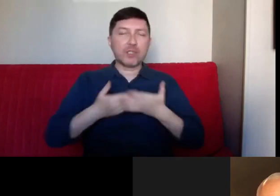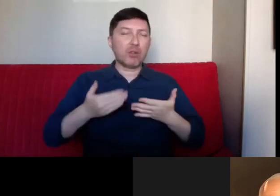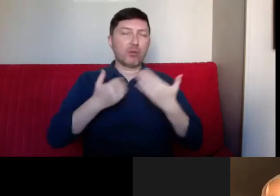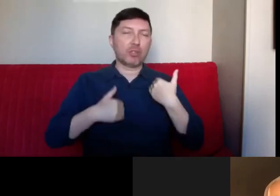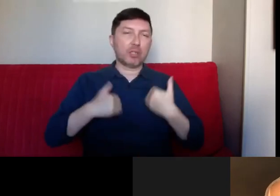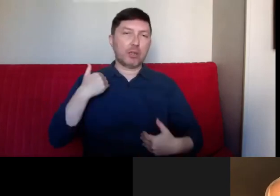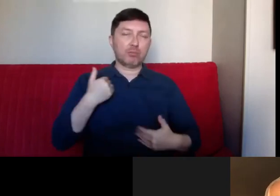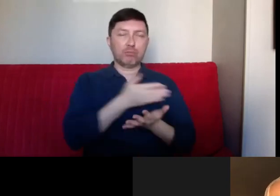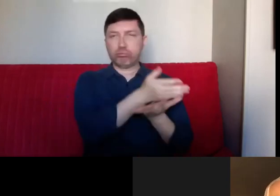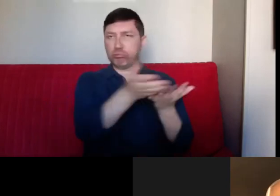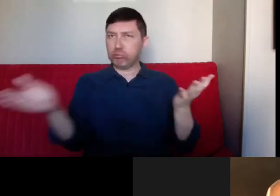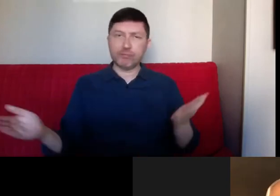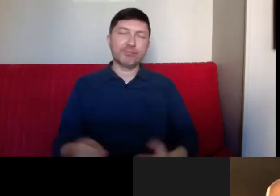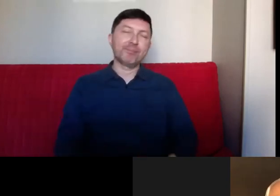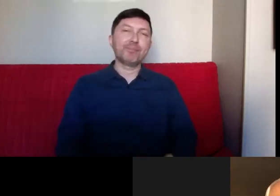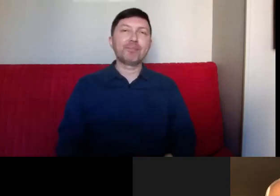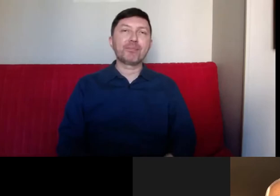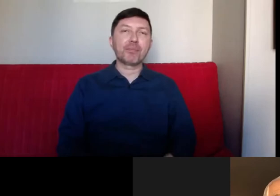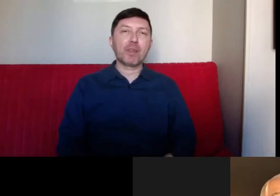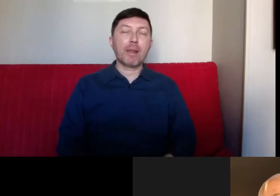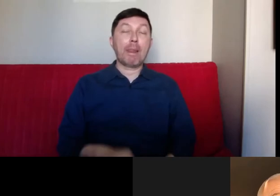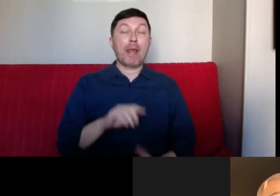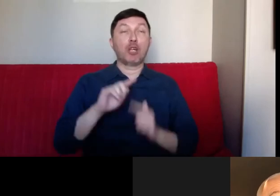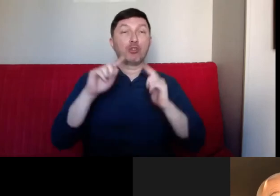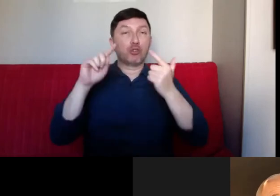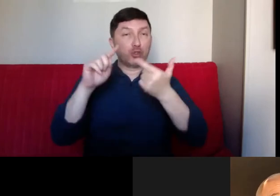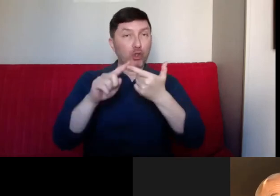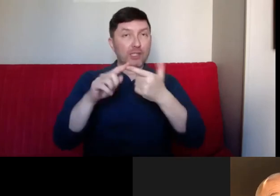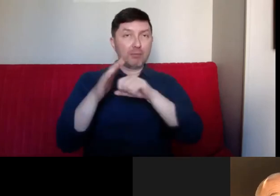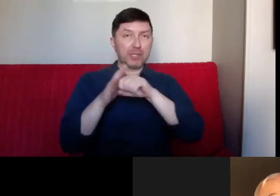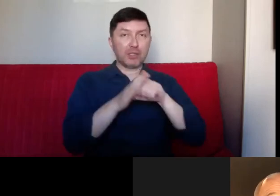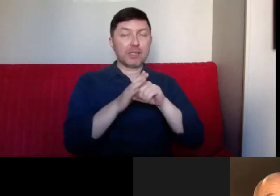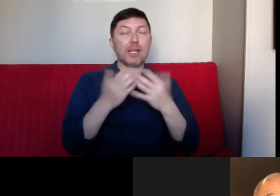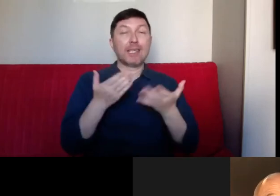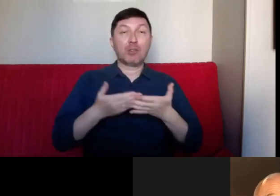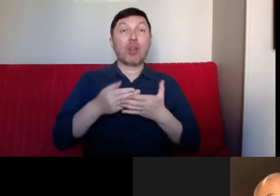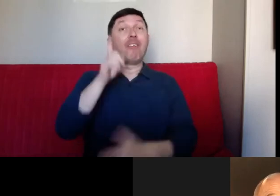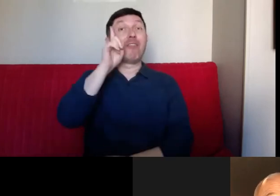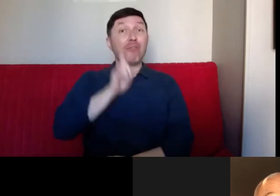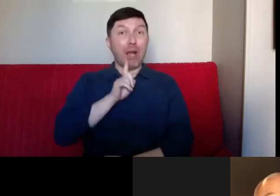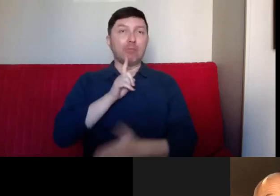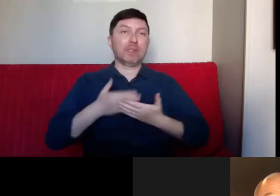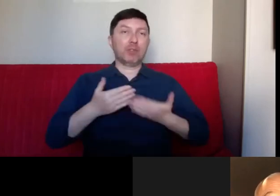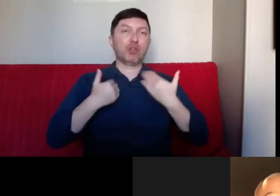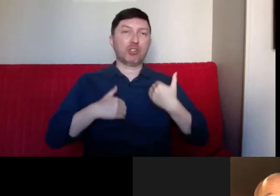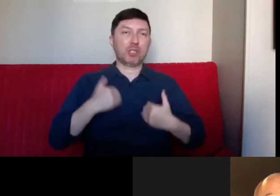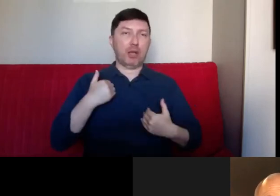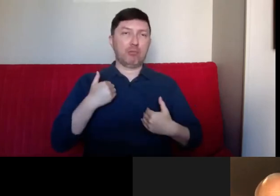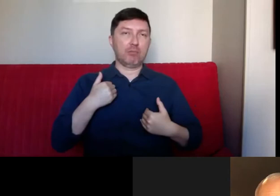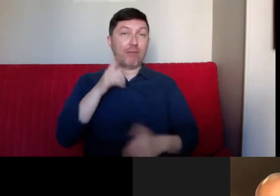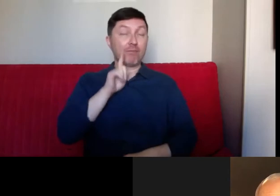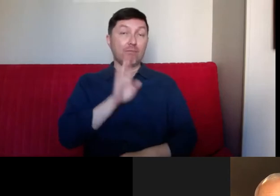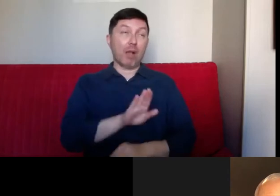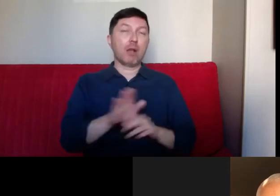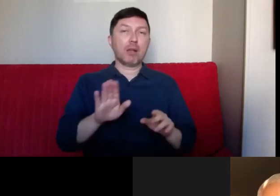handicaps. Ensuite, deuxième priorité, l'aspect des femmes en situation de handicap. Il faut attacher, veiller,